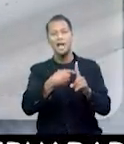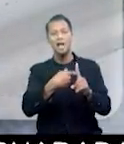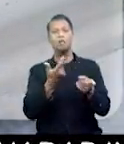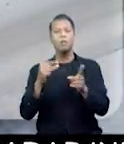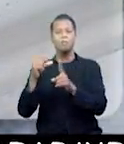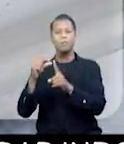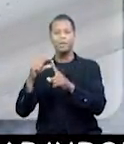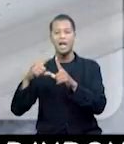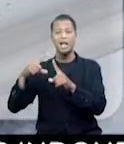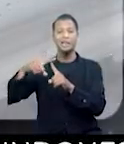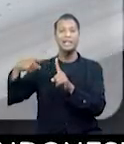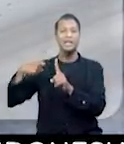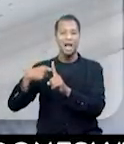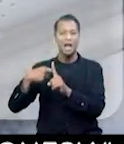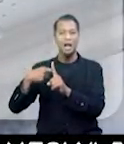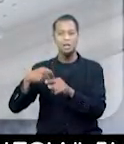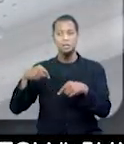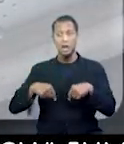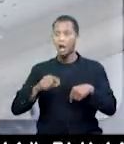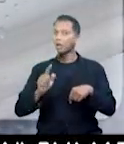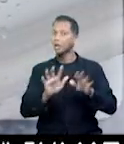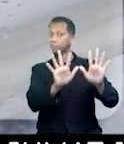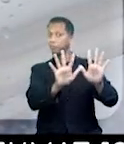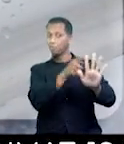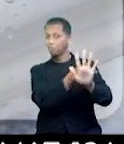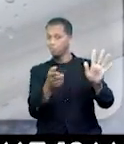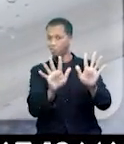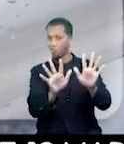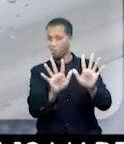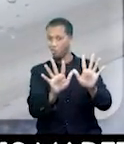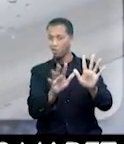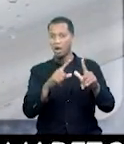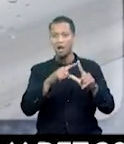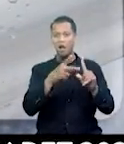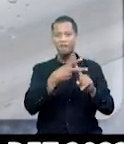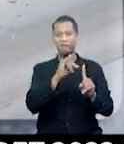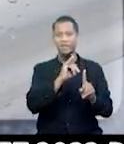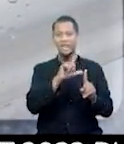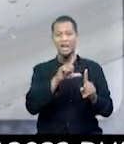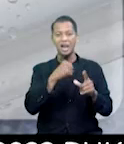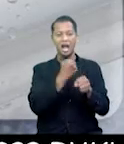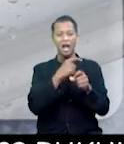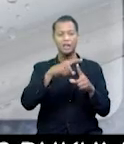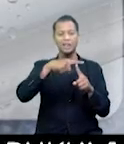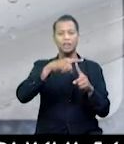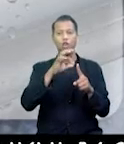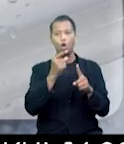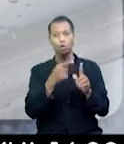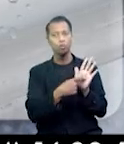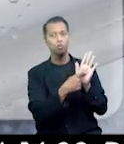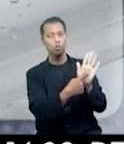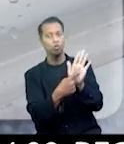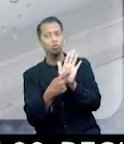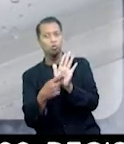telah mengantongi dan mengincar 10 afiliator investasi ilegal yang masuk pusaran trading atau binary option, serta